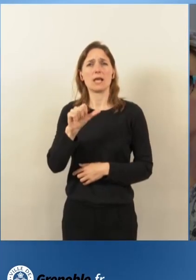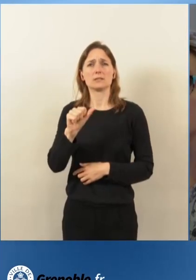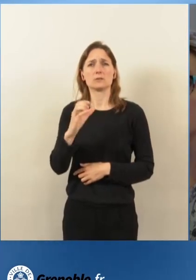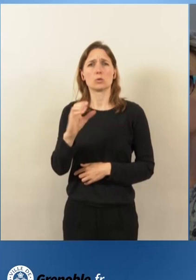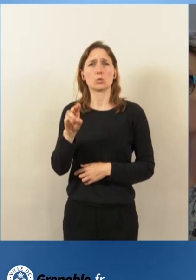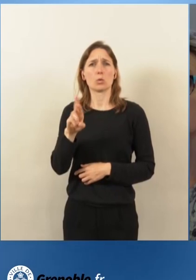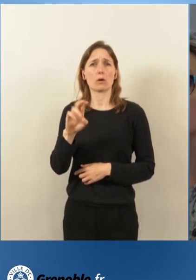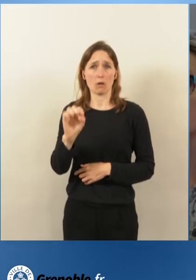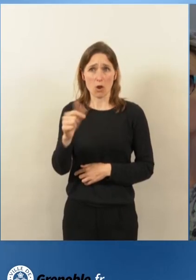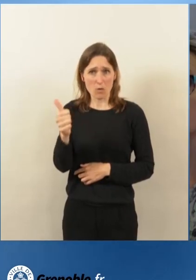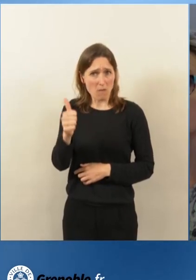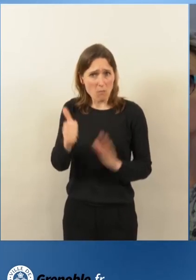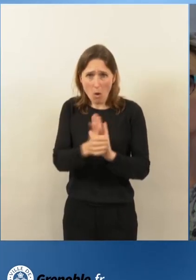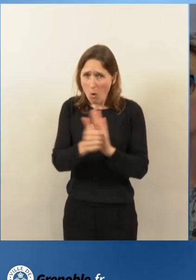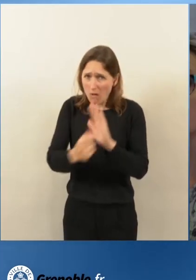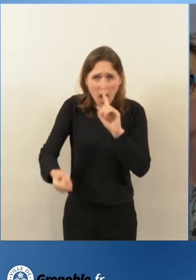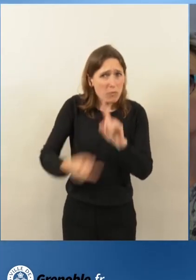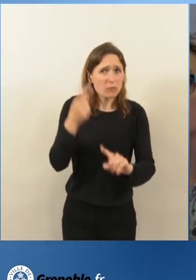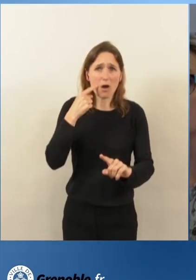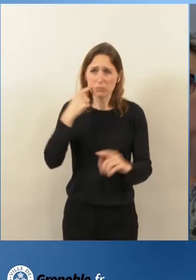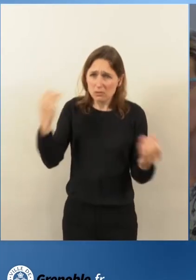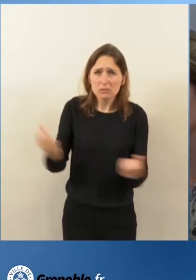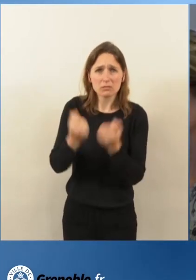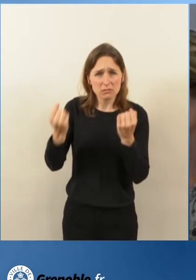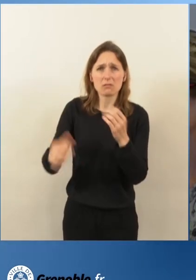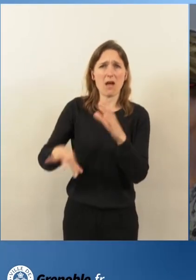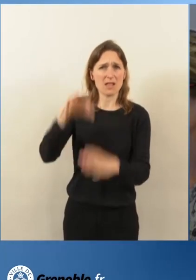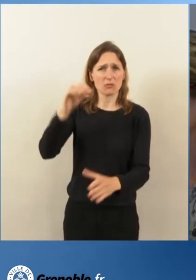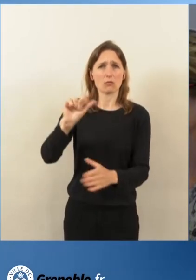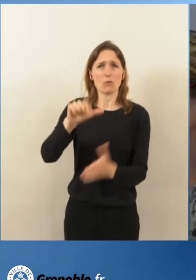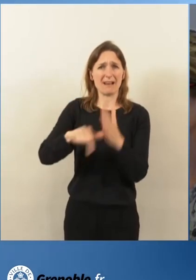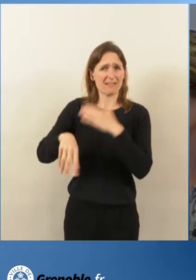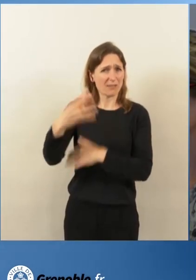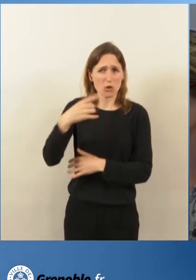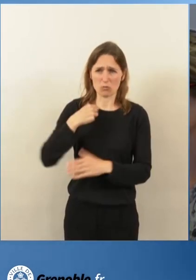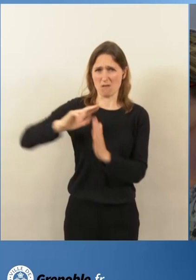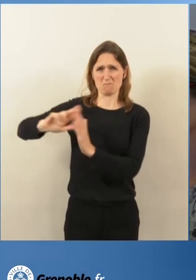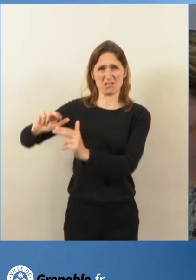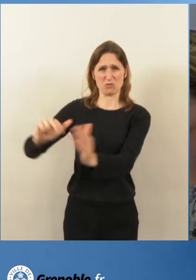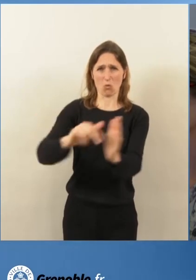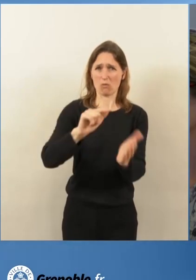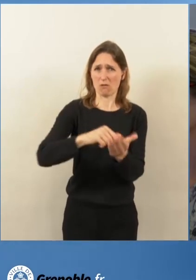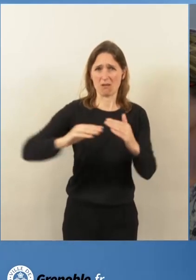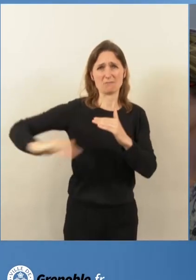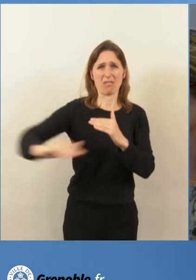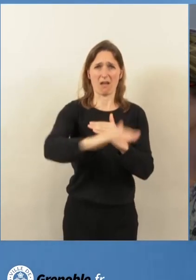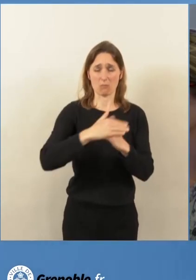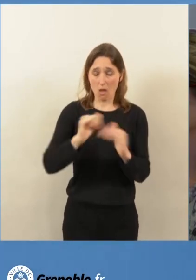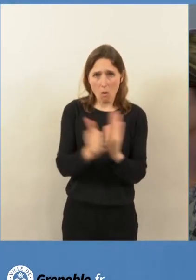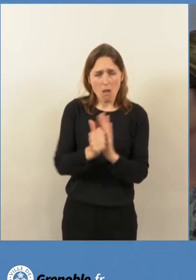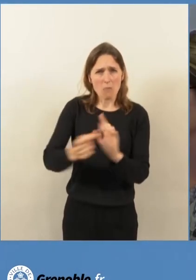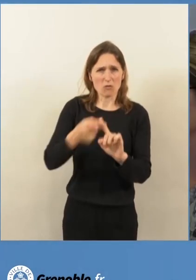rôle important dans votre élection de 2014 avec la pétition sur l'esplanade il avait il avait joué un rôle important et vous et vous l'avez